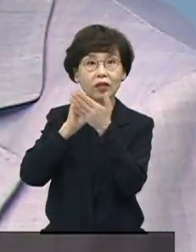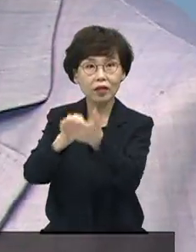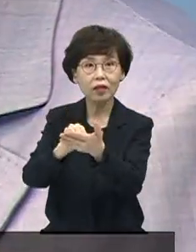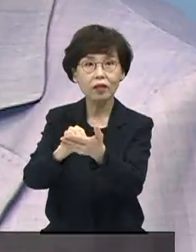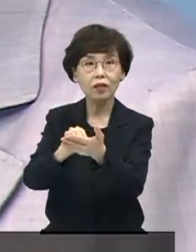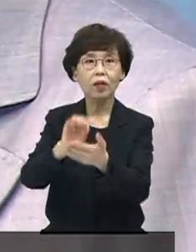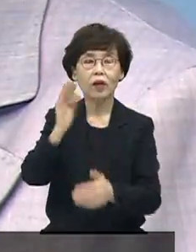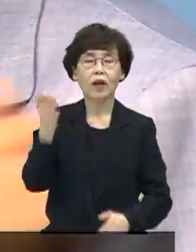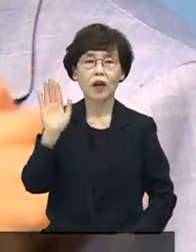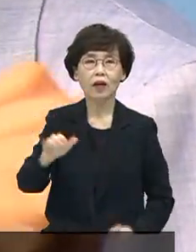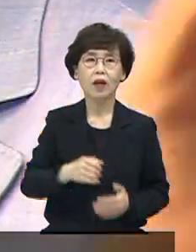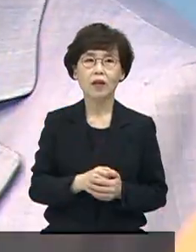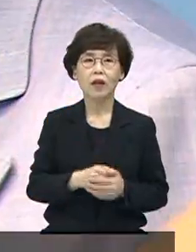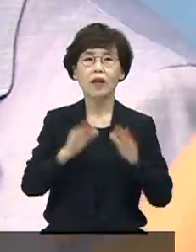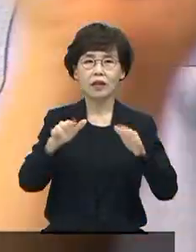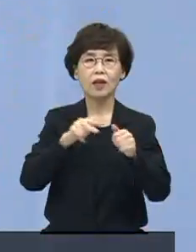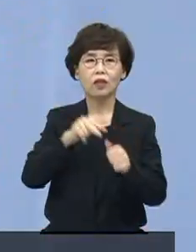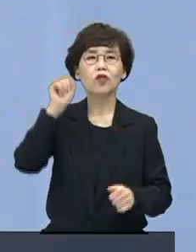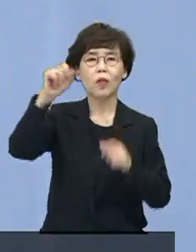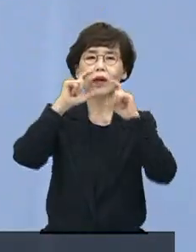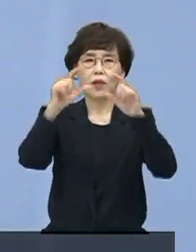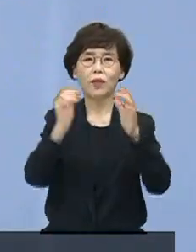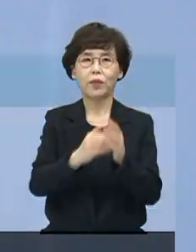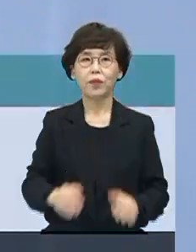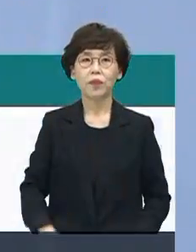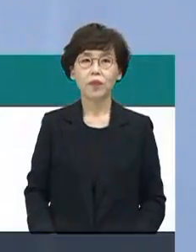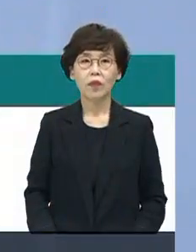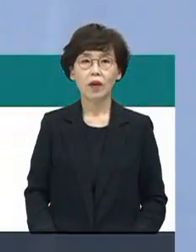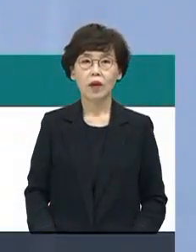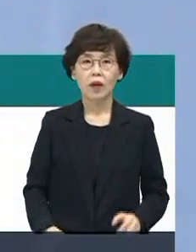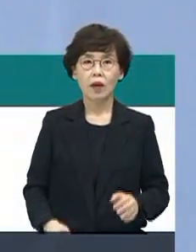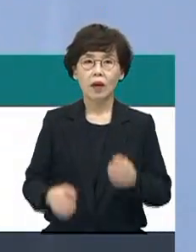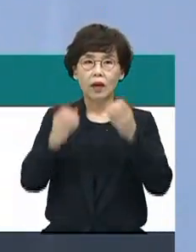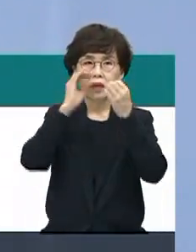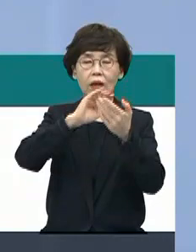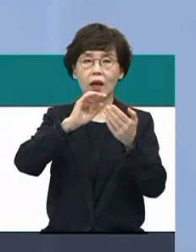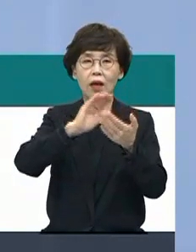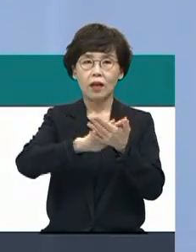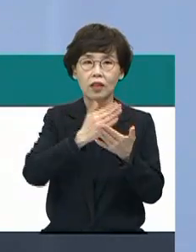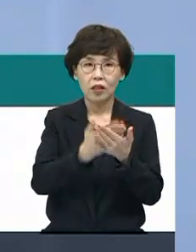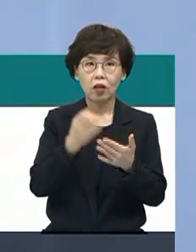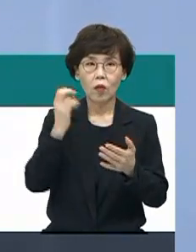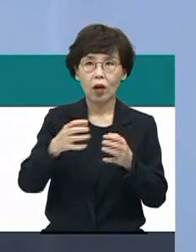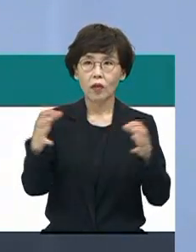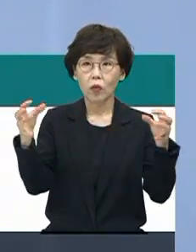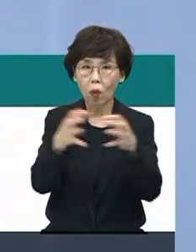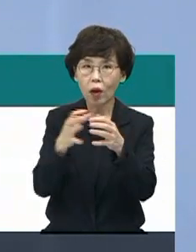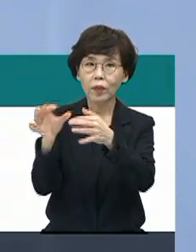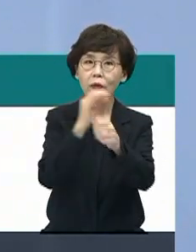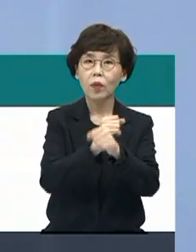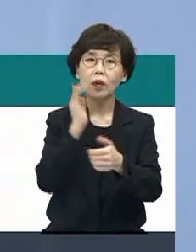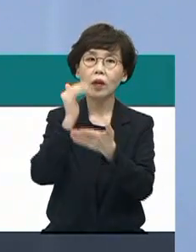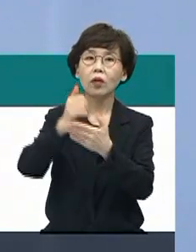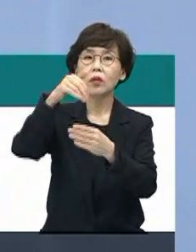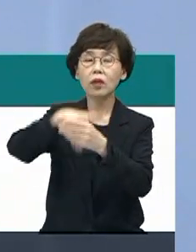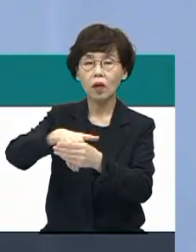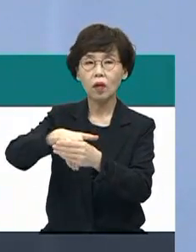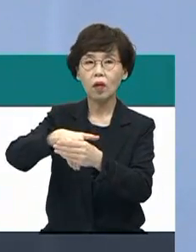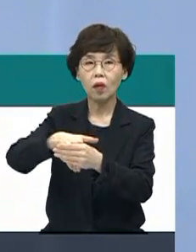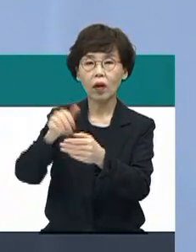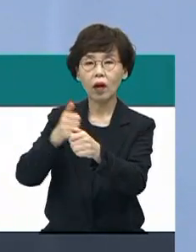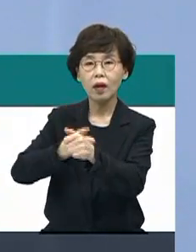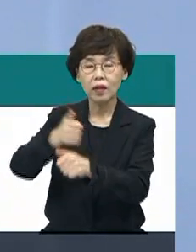당대표 경선 출마를 공식 선언했습니다. 쇄신과 통합을 통한 대선 승리의